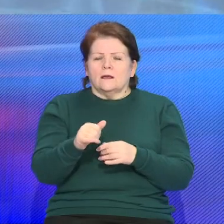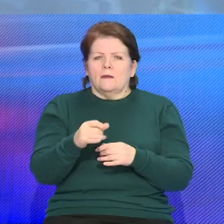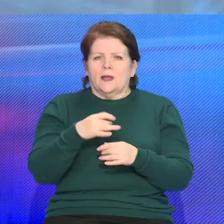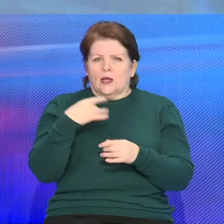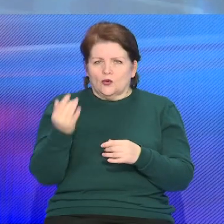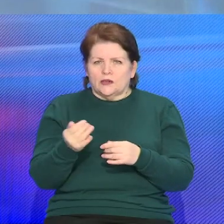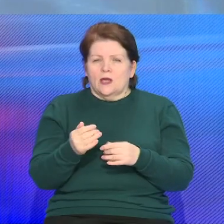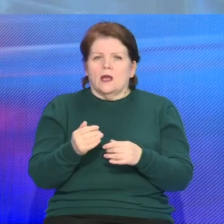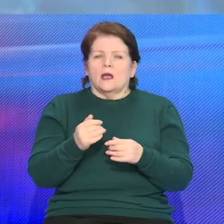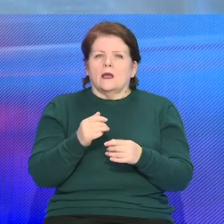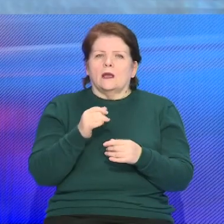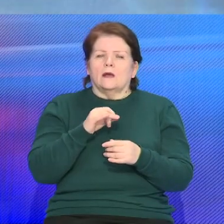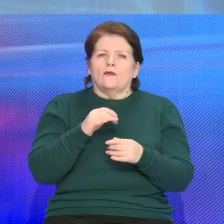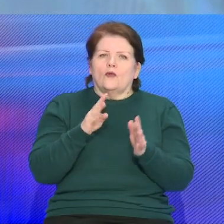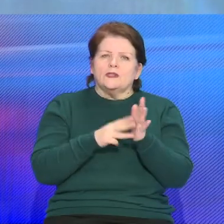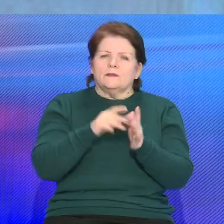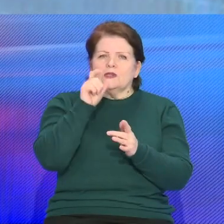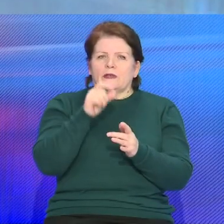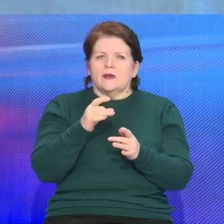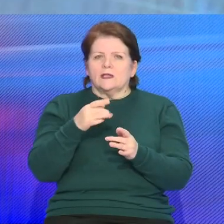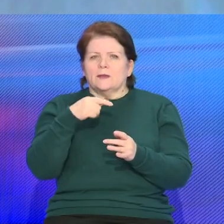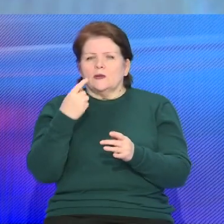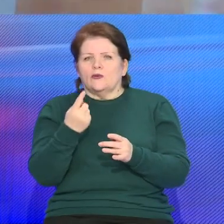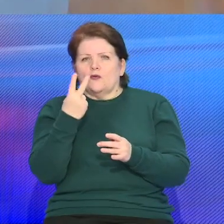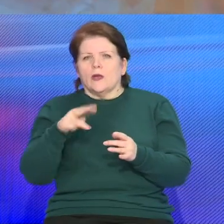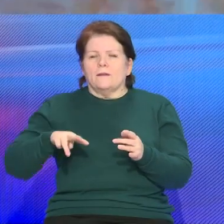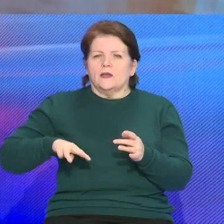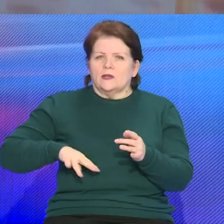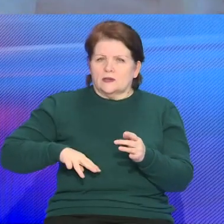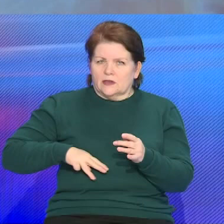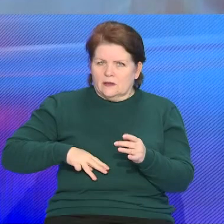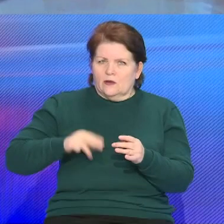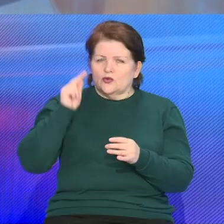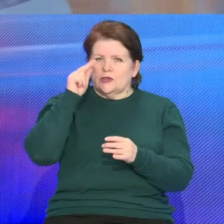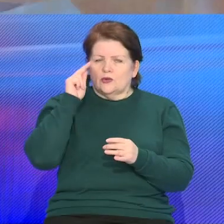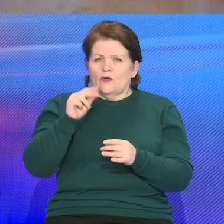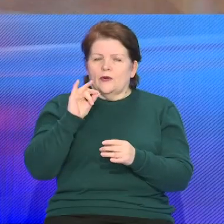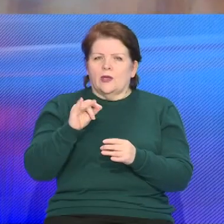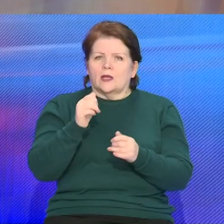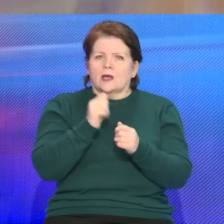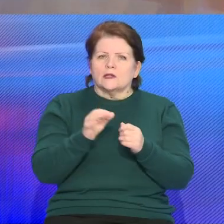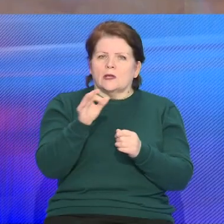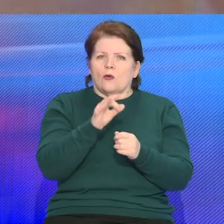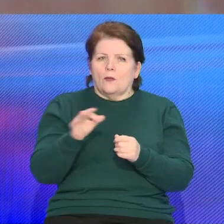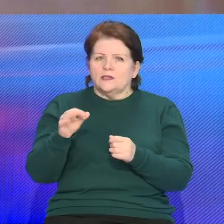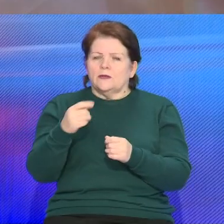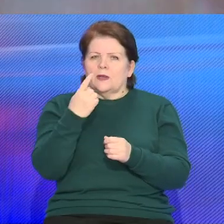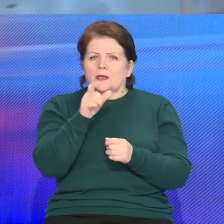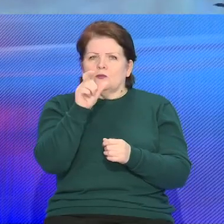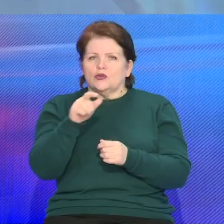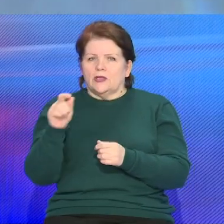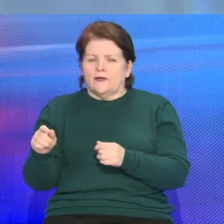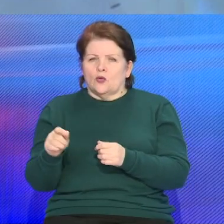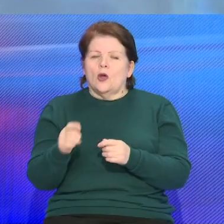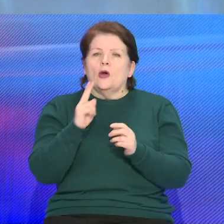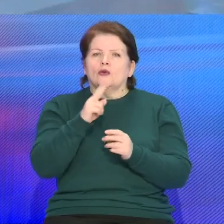толькі 8 дзесяцікласнікаў. Двое мінчан і па адным прадстаўніку ад кожнай вобласці. Іх імёны будуць названы ў красавіку